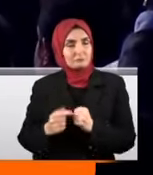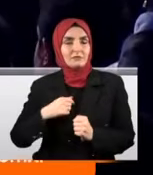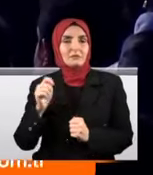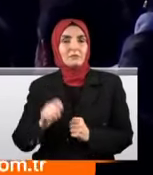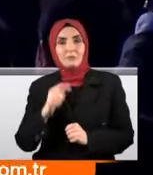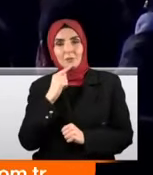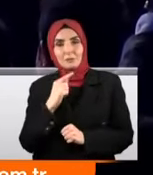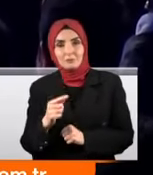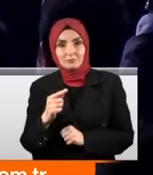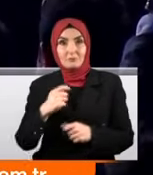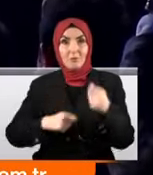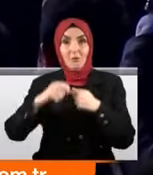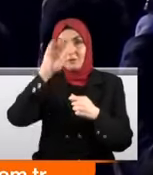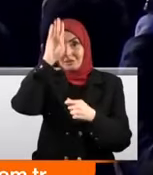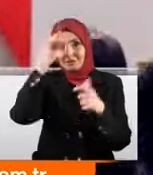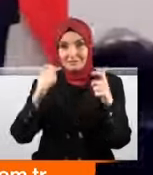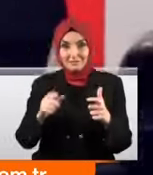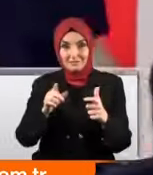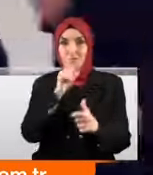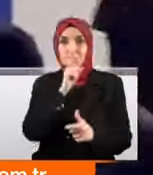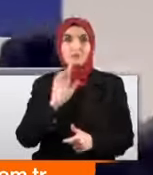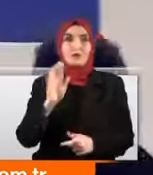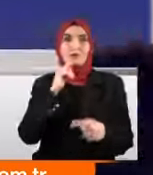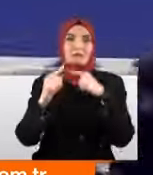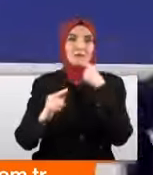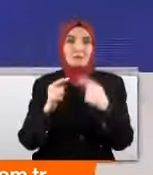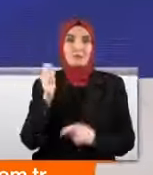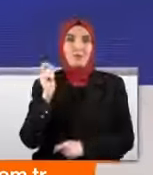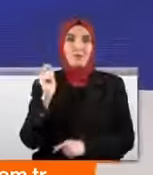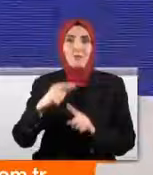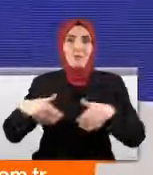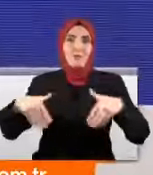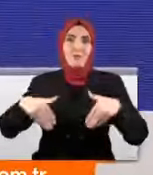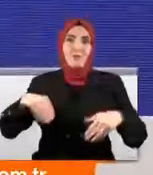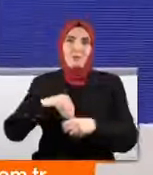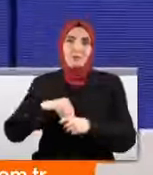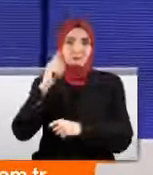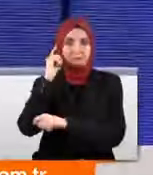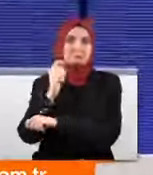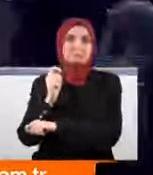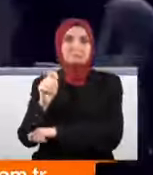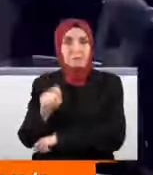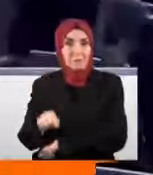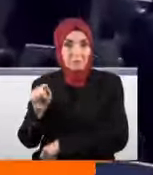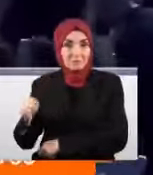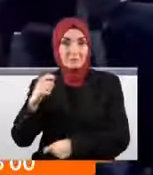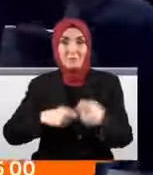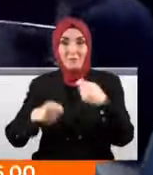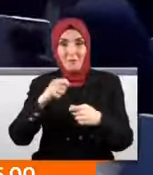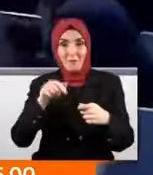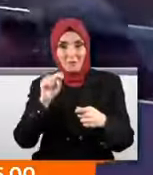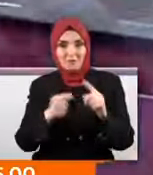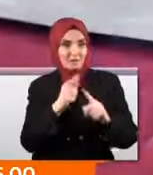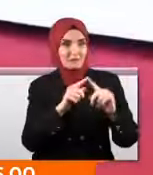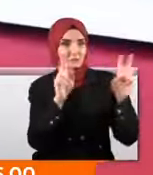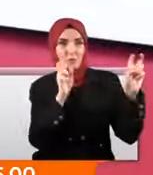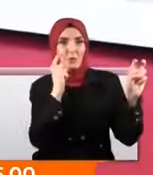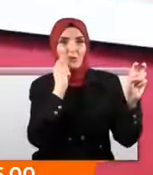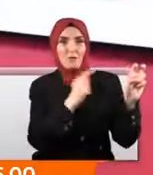Borsa İstanbul'un 150. yıl gong töreninde kürsüdeydi. Borsanın siyasete alet edilmesinden duyduğu